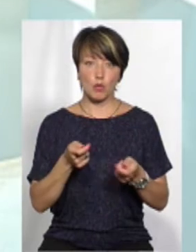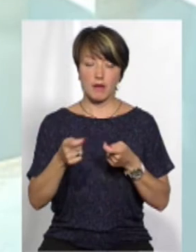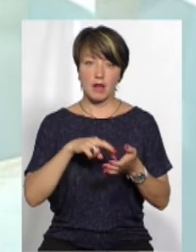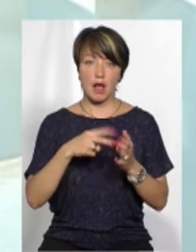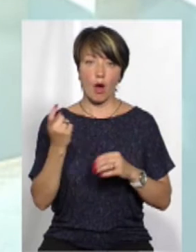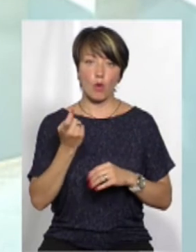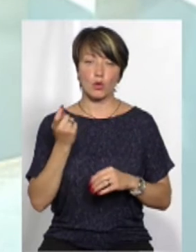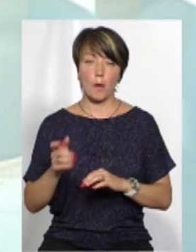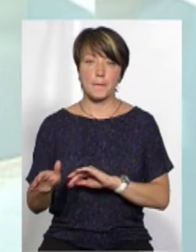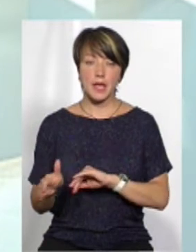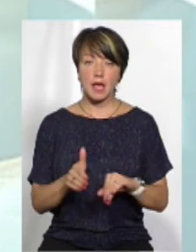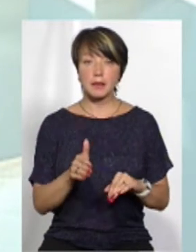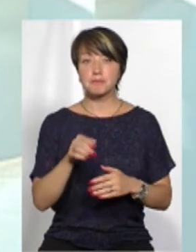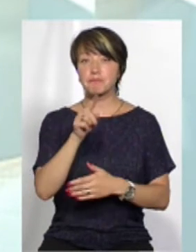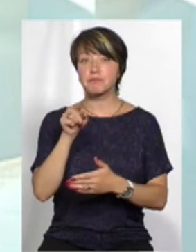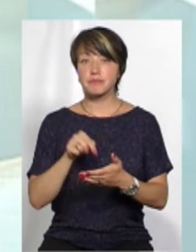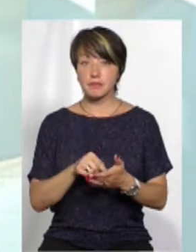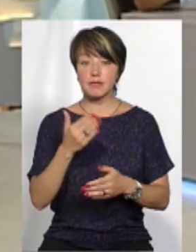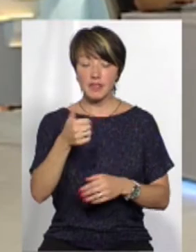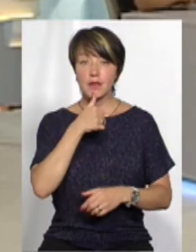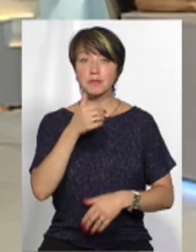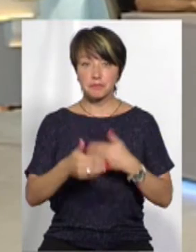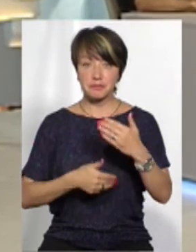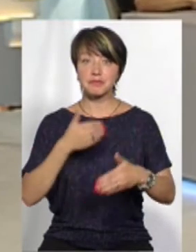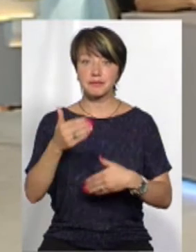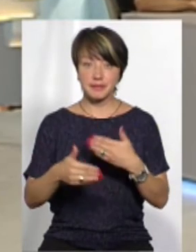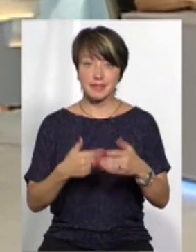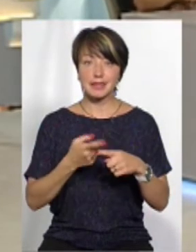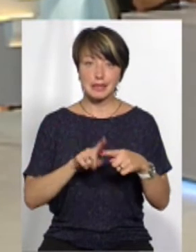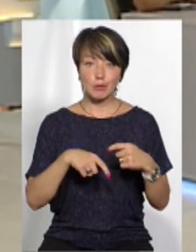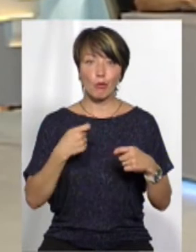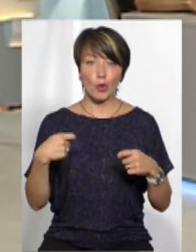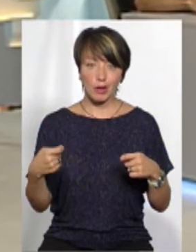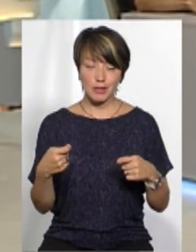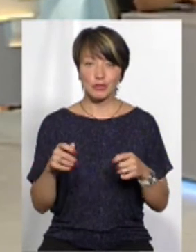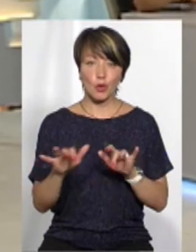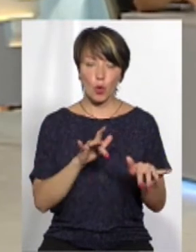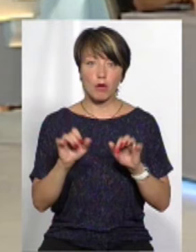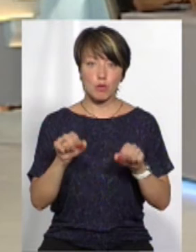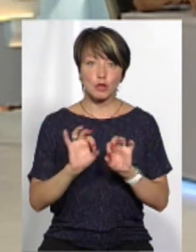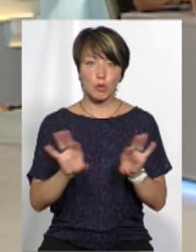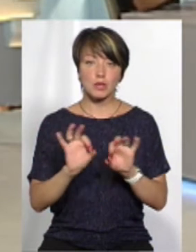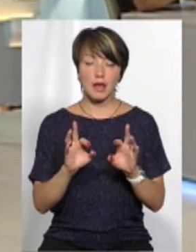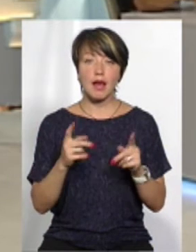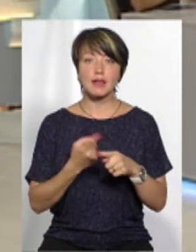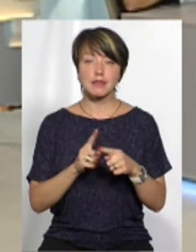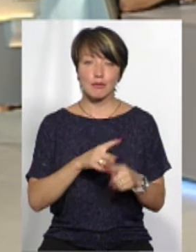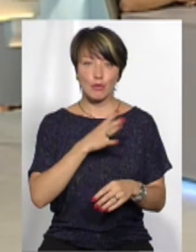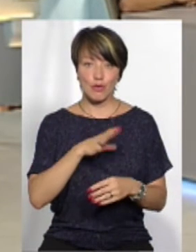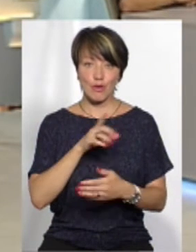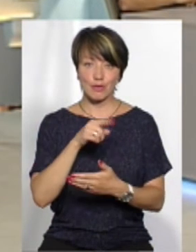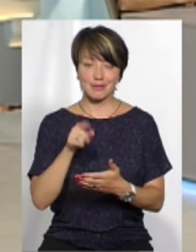управлінні економіки. Пане Андрію, ось ви пройшли через всі ці бюрократичні кроки. Можете прокоментувати, як це